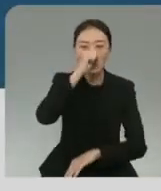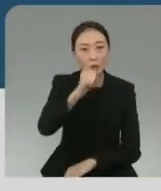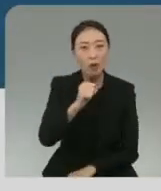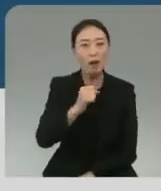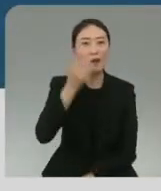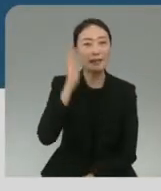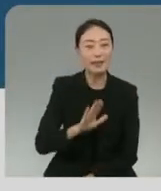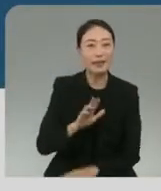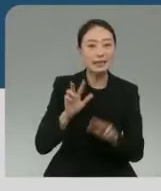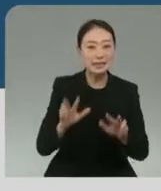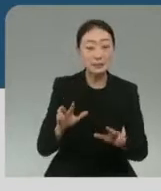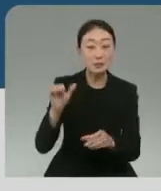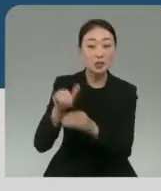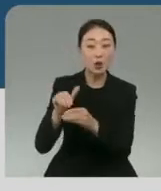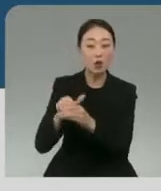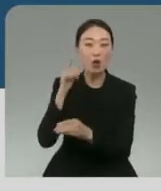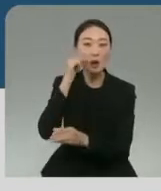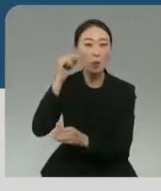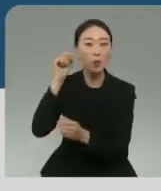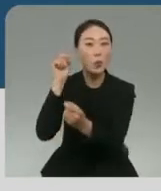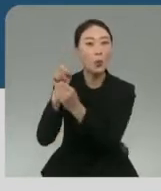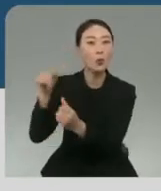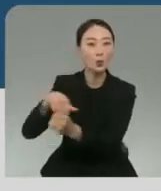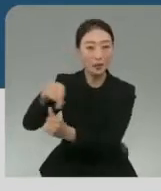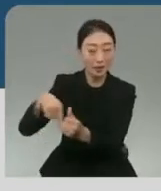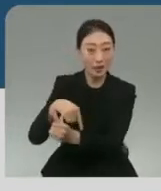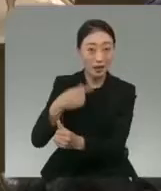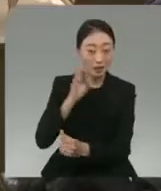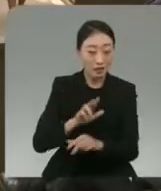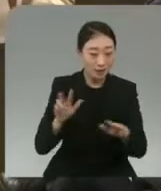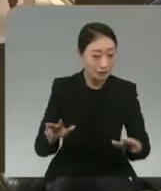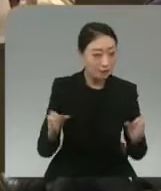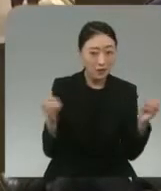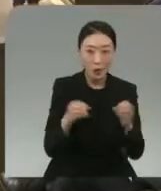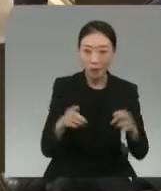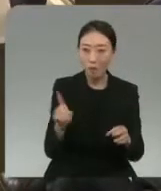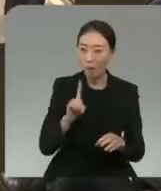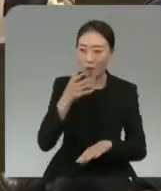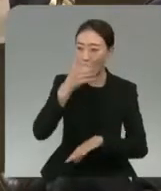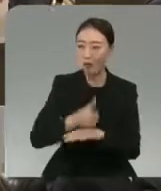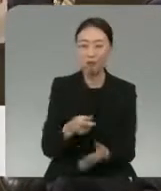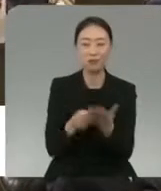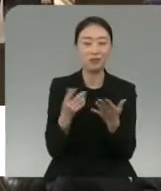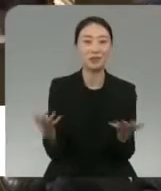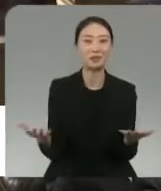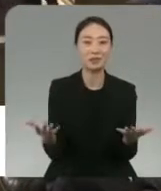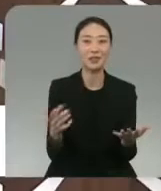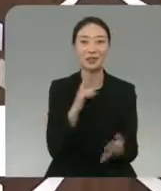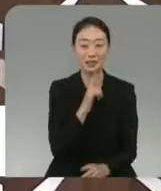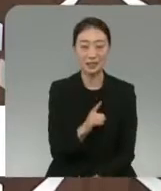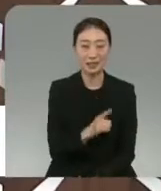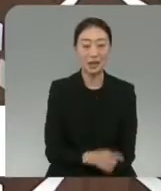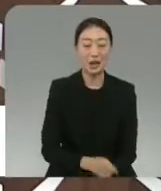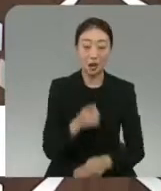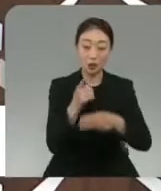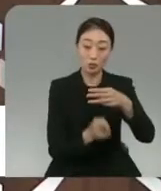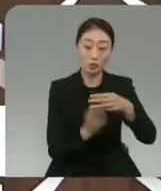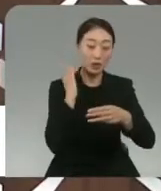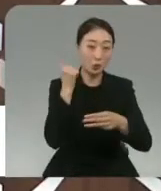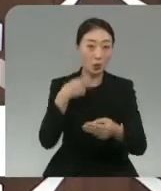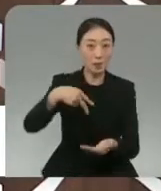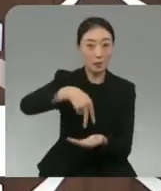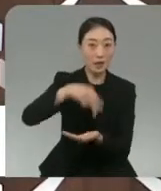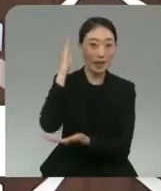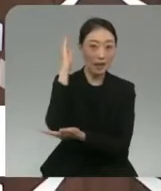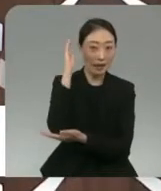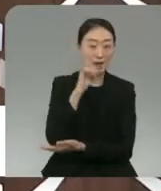văn phòng Tổng thống Hàn Quốc cho biết hai bên cũng sẽ không tổ chức hội đồng ngắn Lý do là bởi Nếu tổ chức hội đồng thuận đỉnh thì phải đạt được